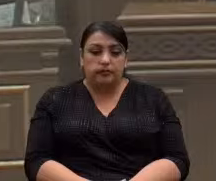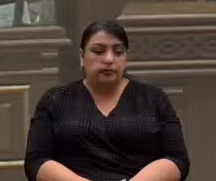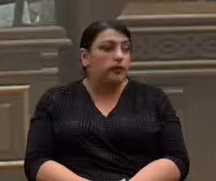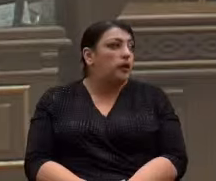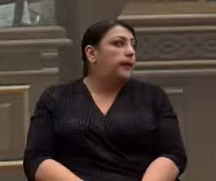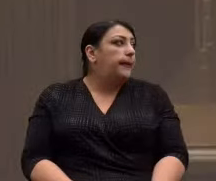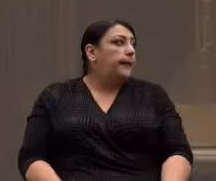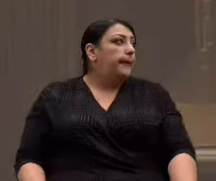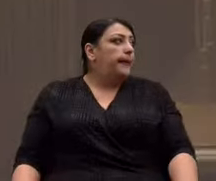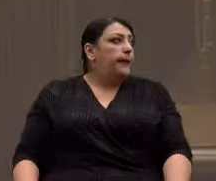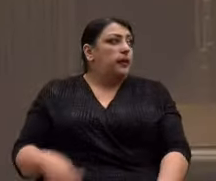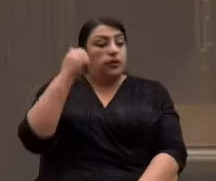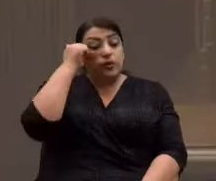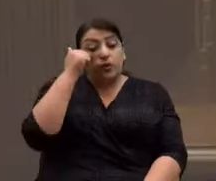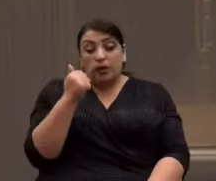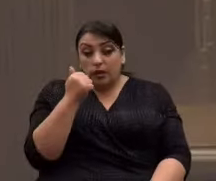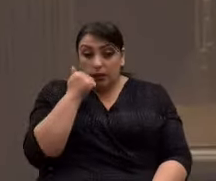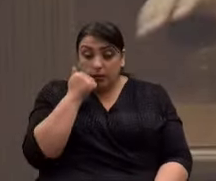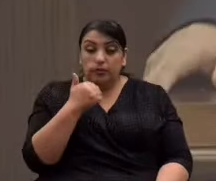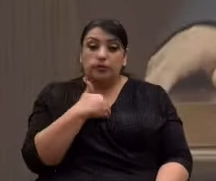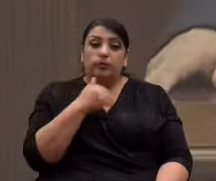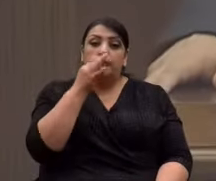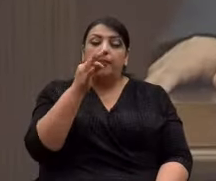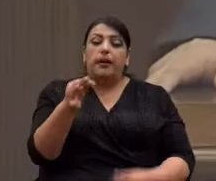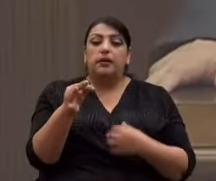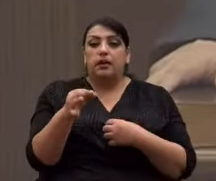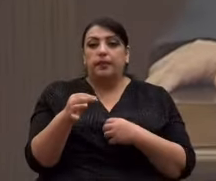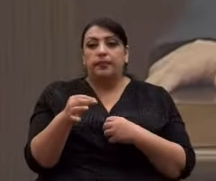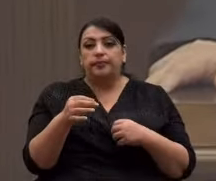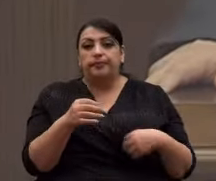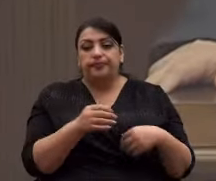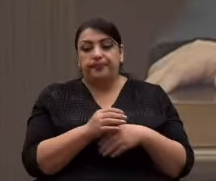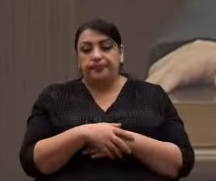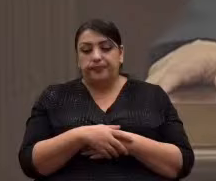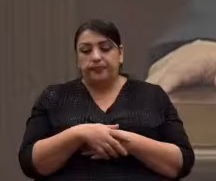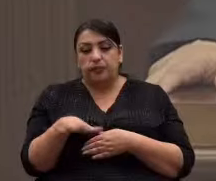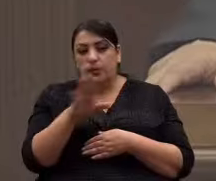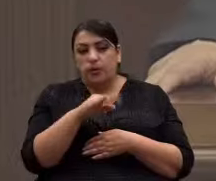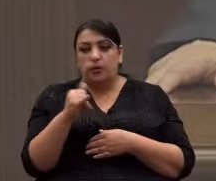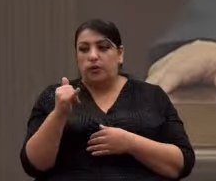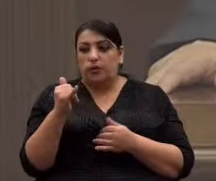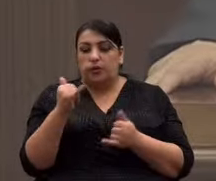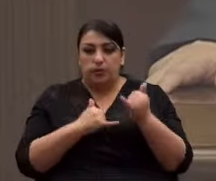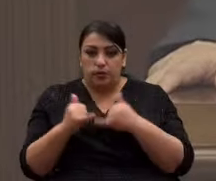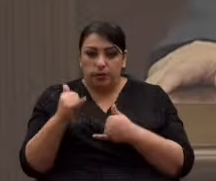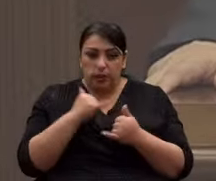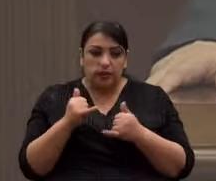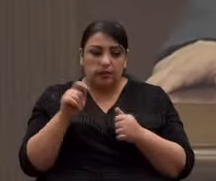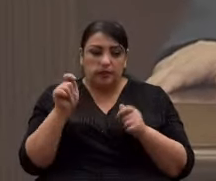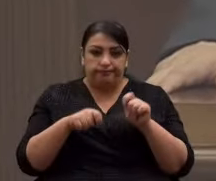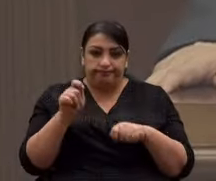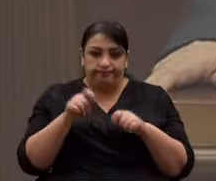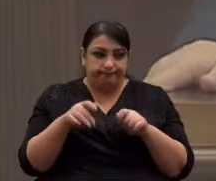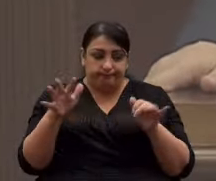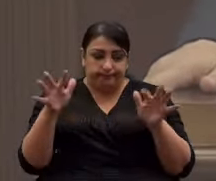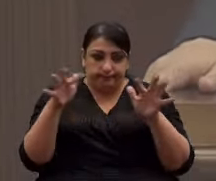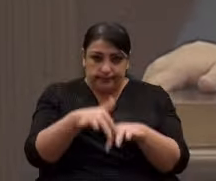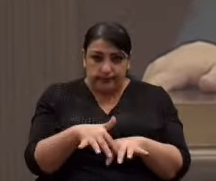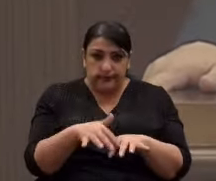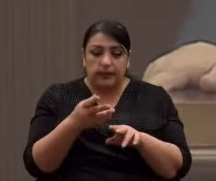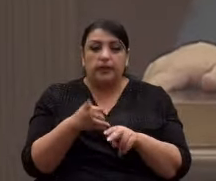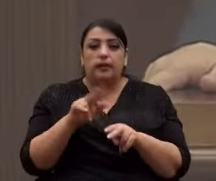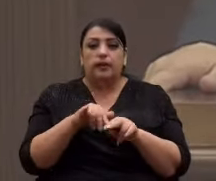Շնորհակալություն։ Շնորհակալություն եմ ուզում հայտնել մեր բոլոր հյուրերին, ովքեր այսօր այստեղ են, մասնավորապես մեր ուժային